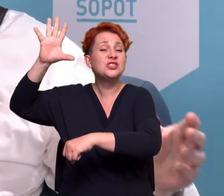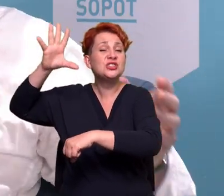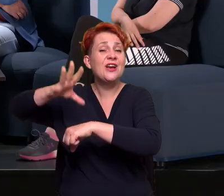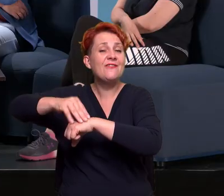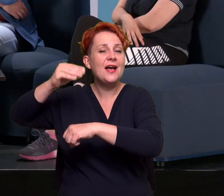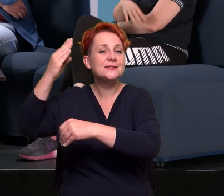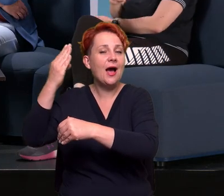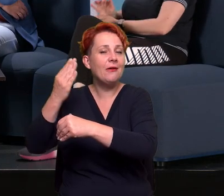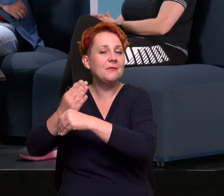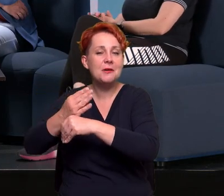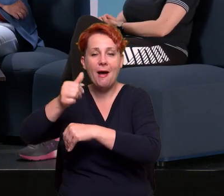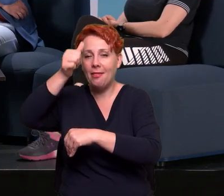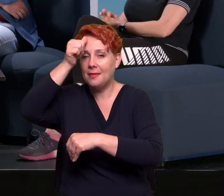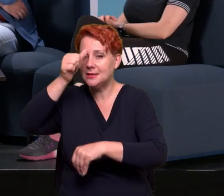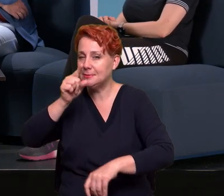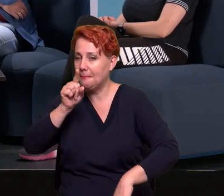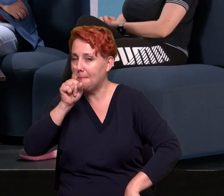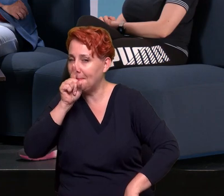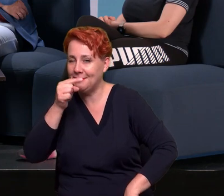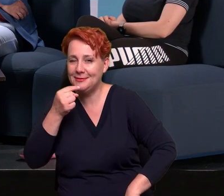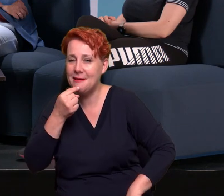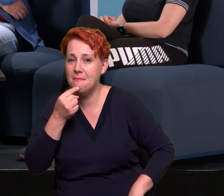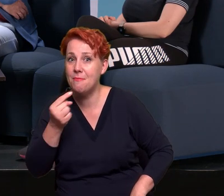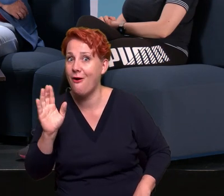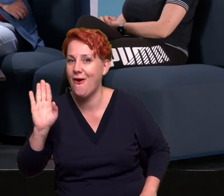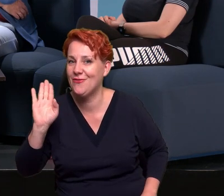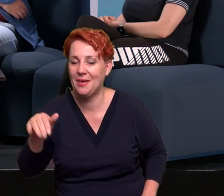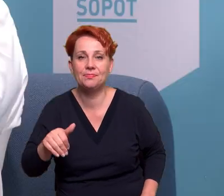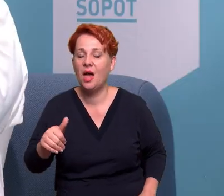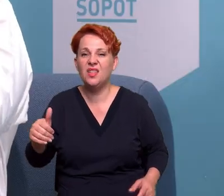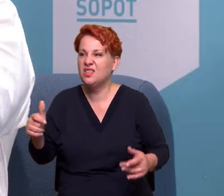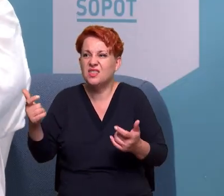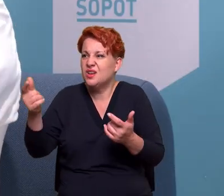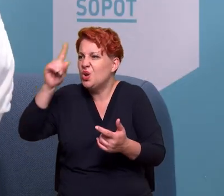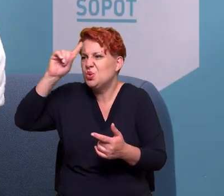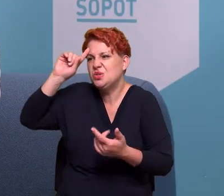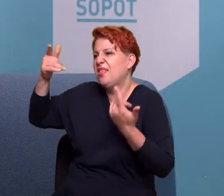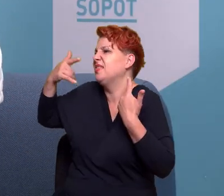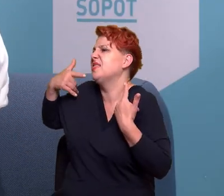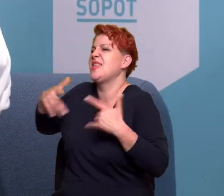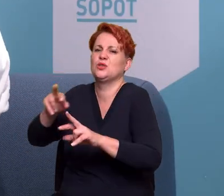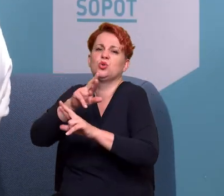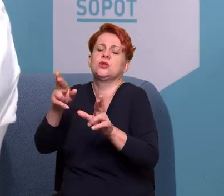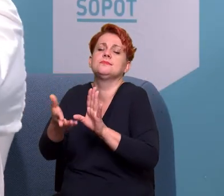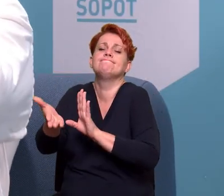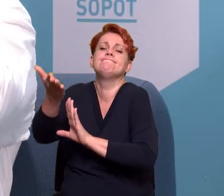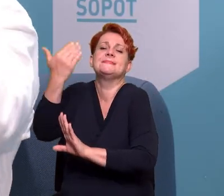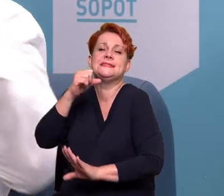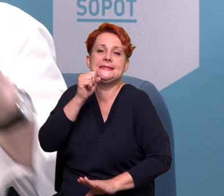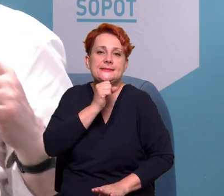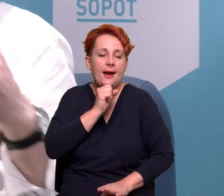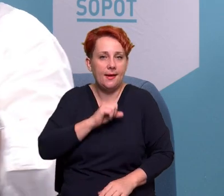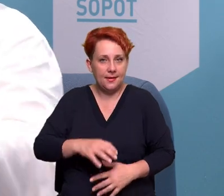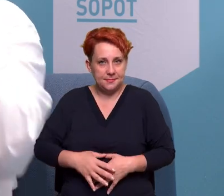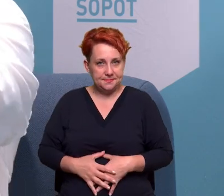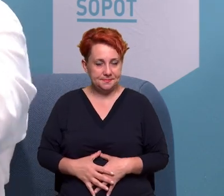nazwy. I nie chcą mieć nic, co byłoby przedmiotem dawnym. Nie wiem,